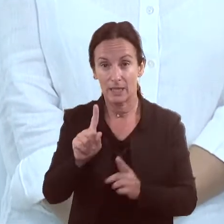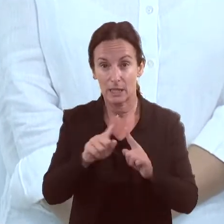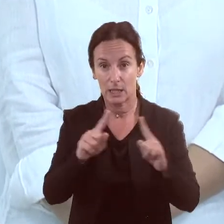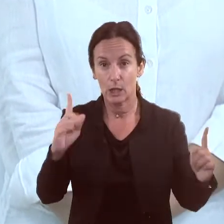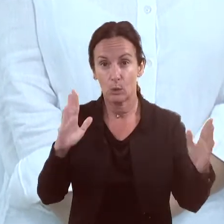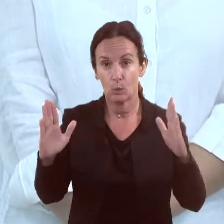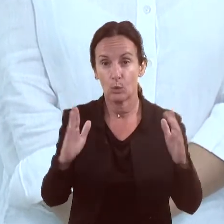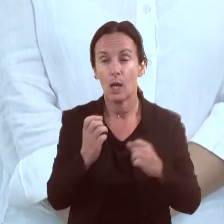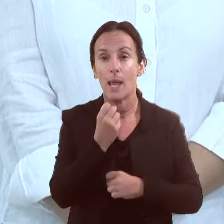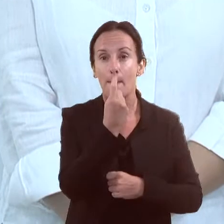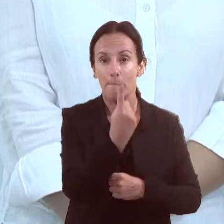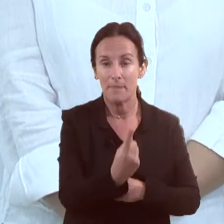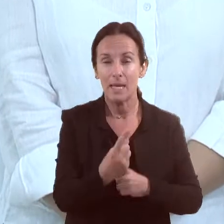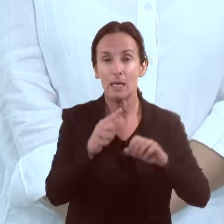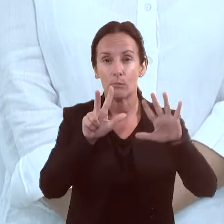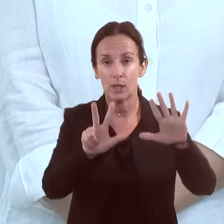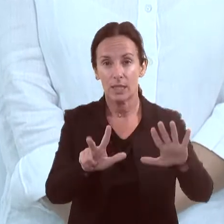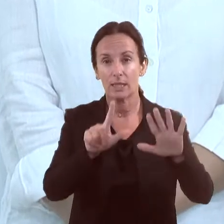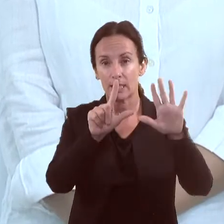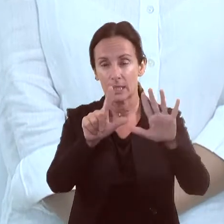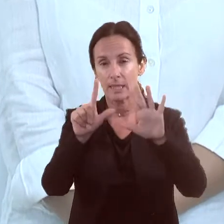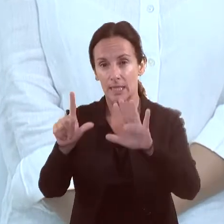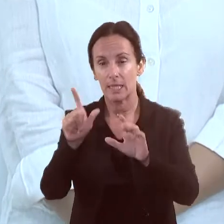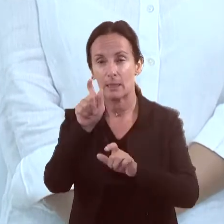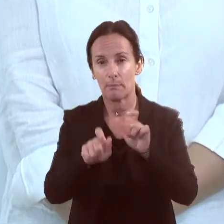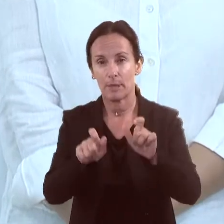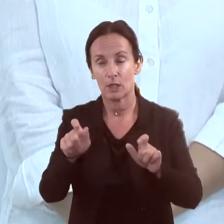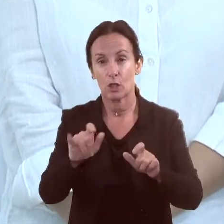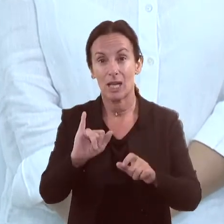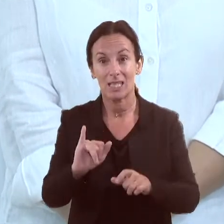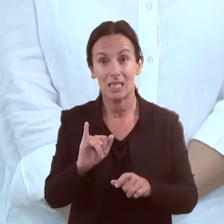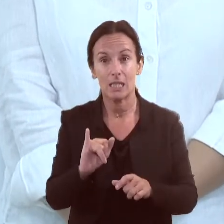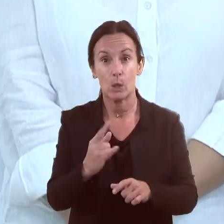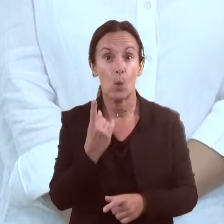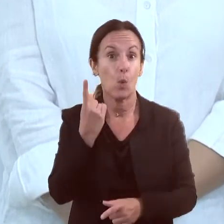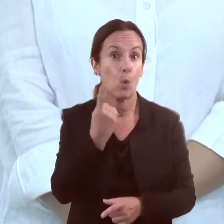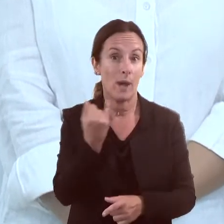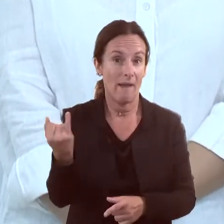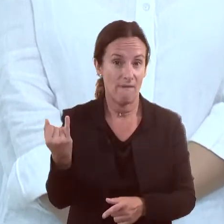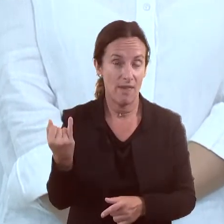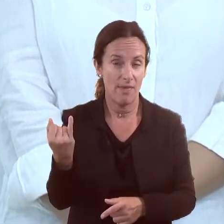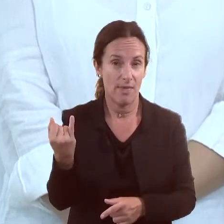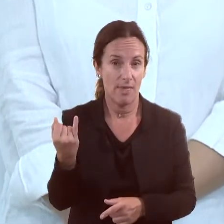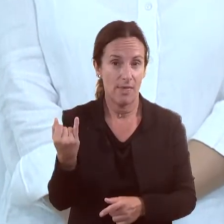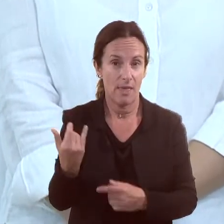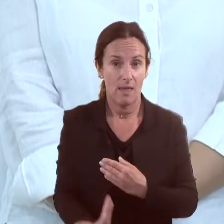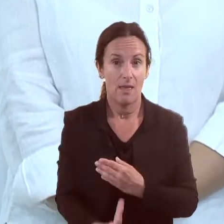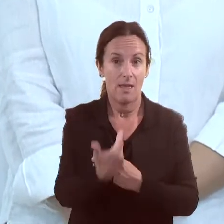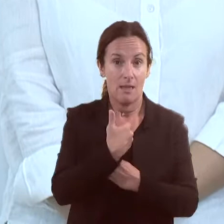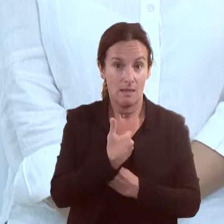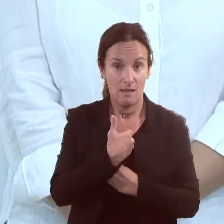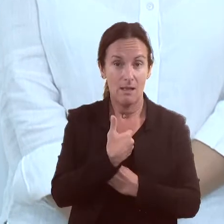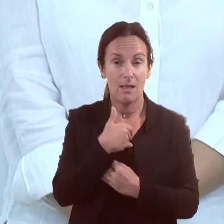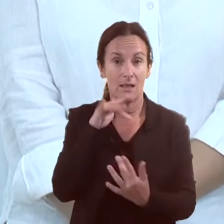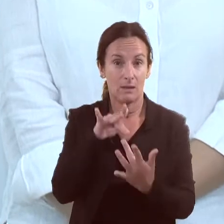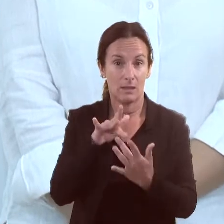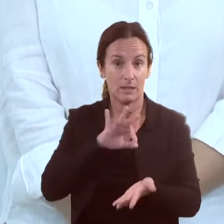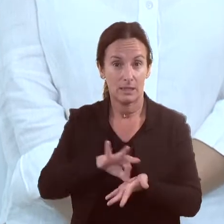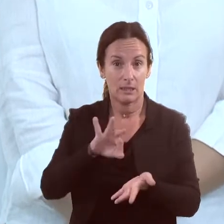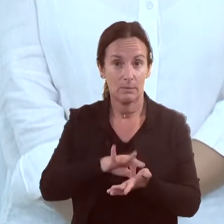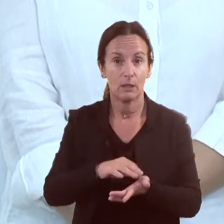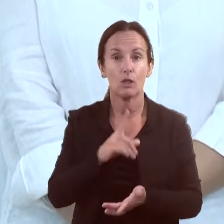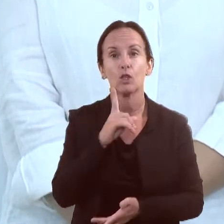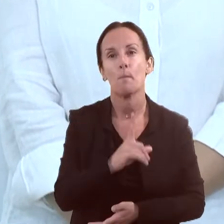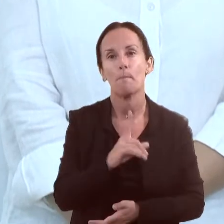de 1.877 persones i per almenys una vegada varen venir en els nostres serveis 1.007